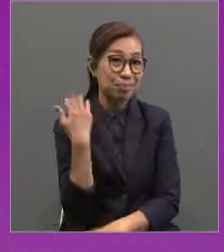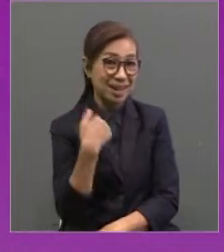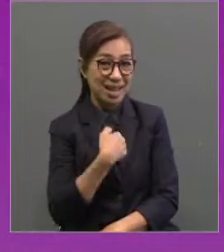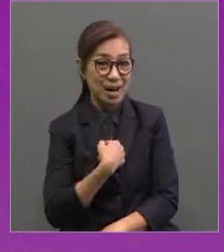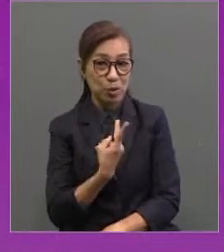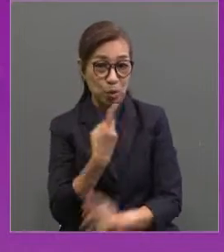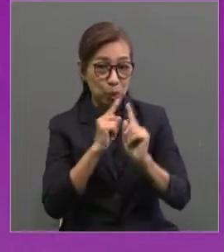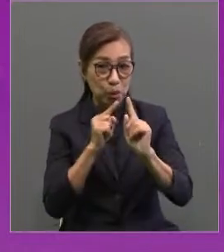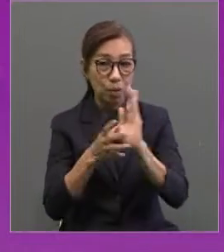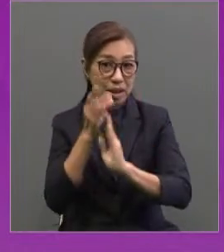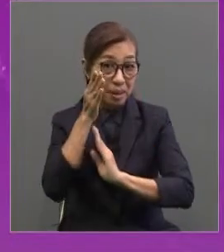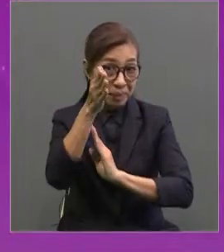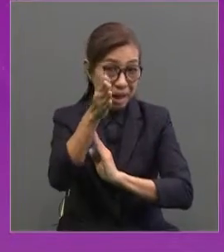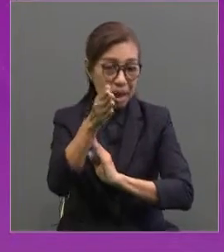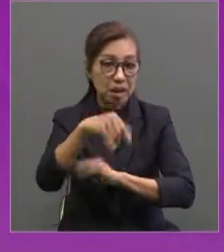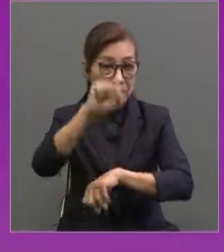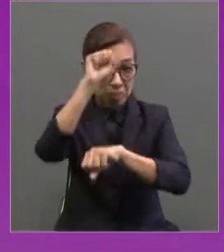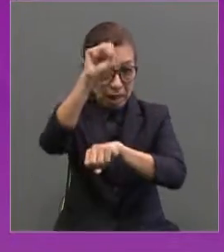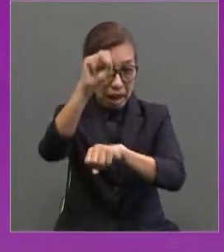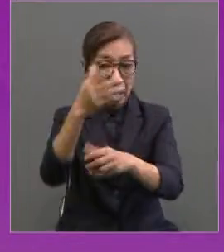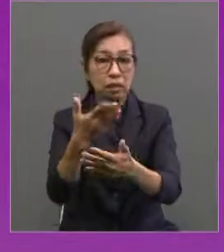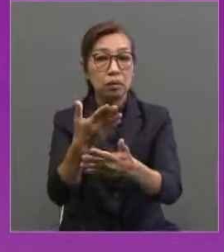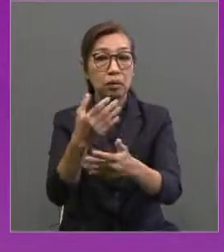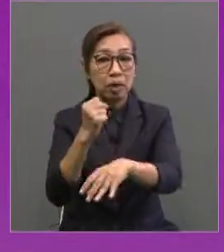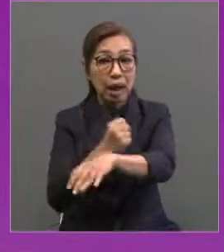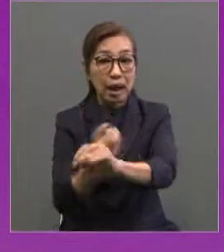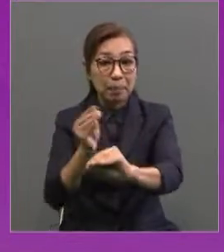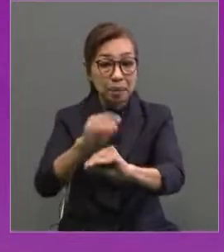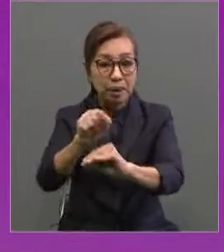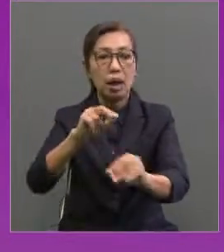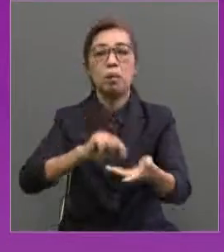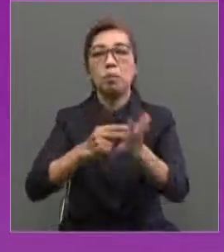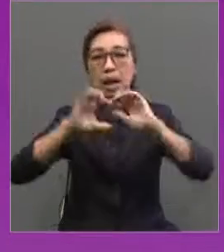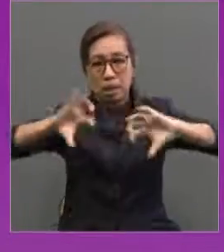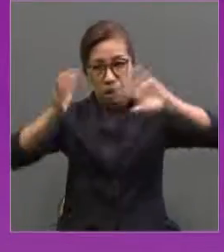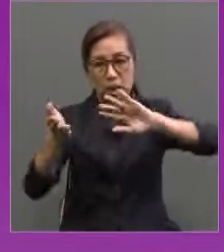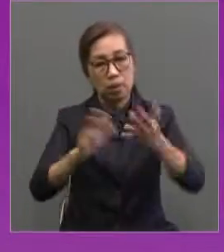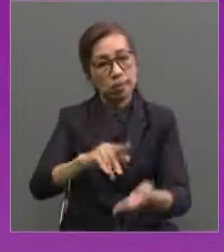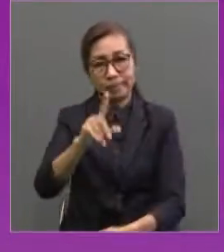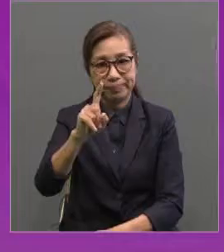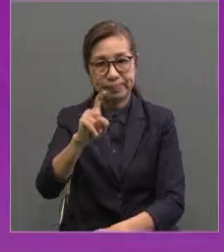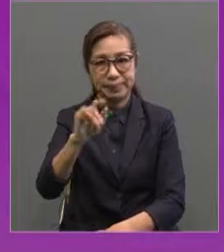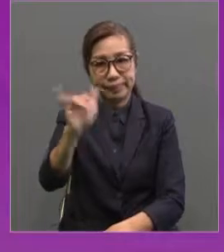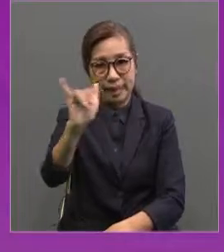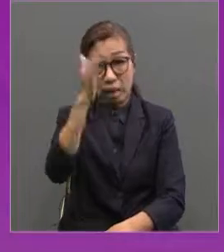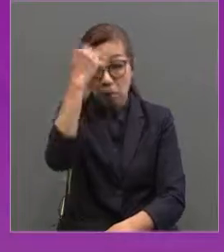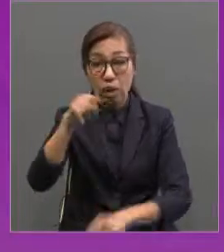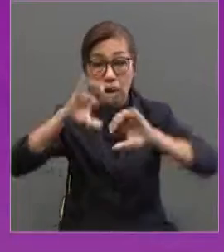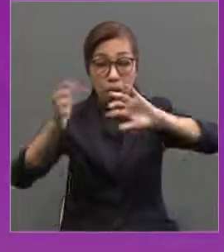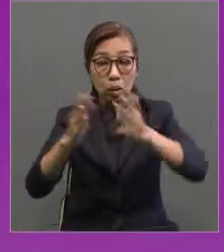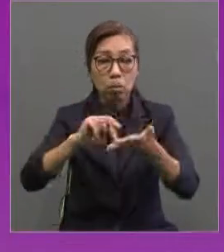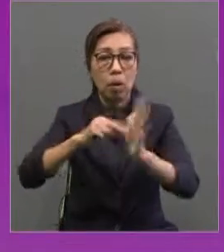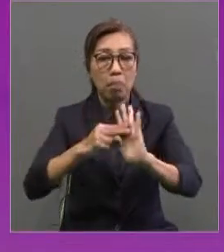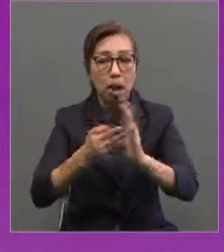ครู่สัปดาห์หน้าจะประกาศงั้นแสดงว่าก็ยังไม่ยุบสภาสิ ก็ยังไม่ยุบสภาเพราะว่าถ้ายุบสภาแล้วเนี่ยคงจะไม่มีมติอะไรออกมา